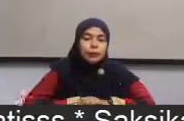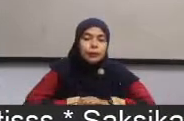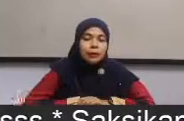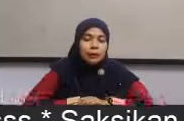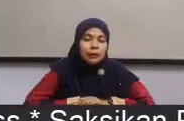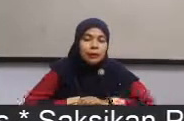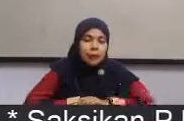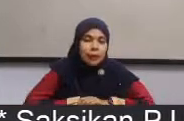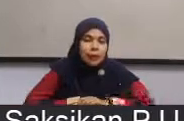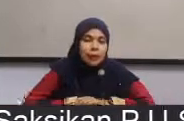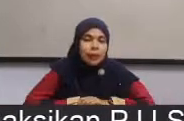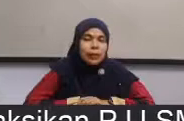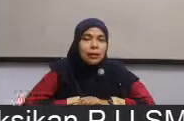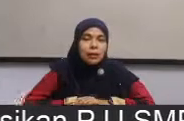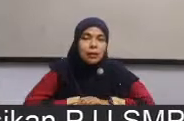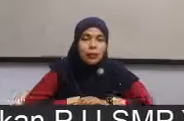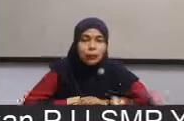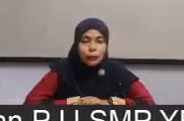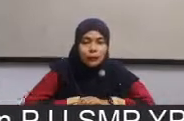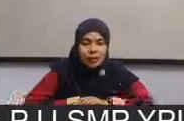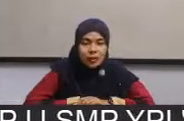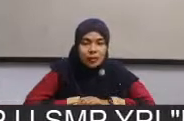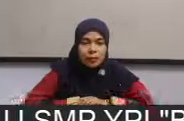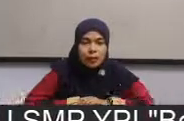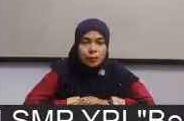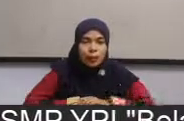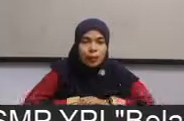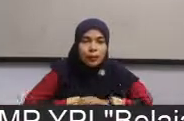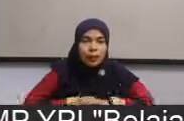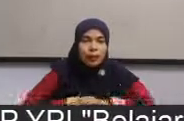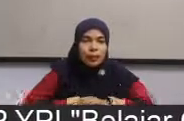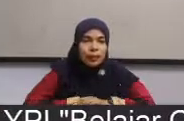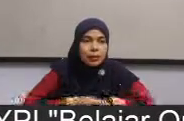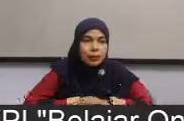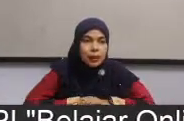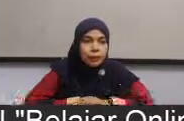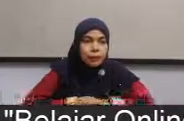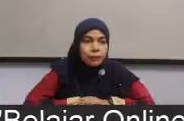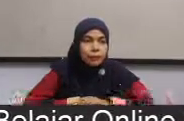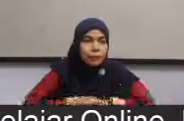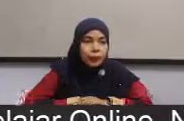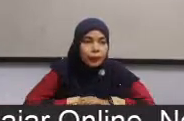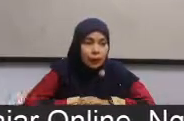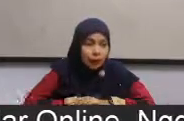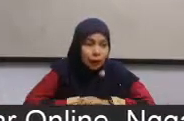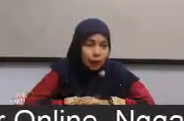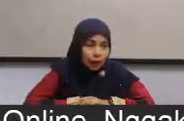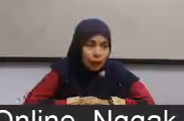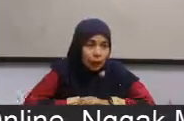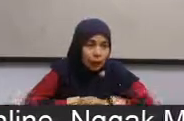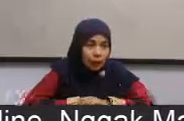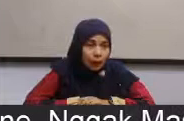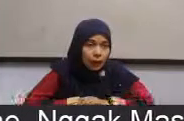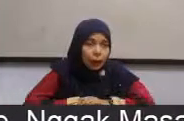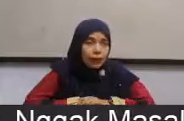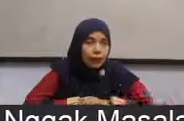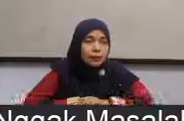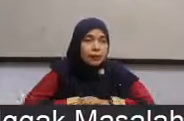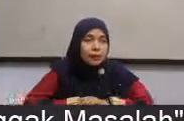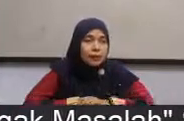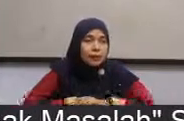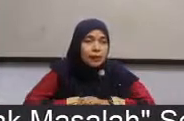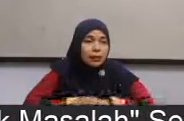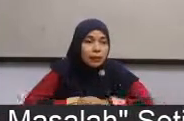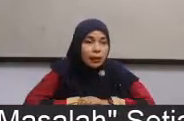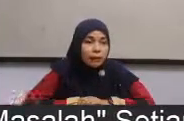di Indonesia eh 30% ibu ambil dari bab pertama Ya